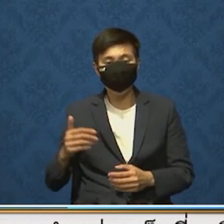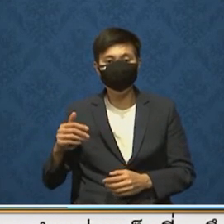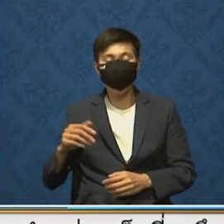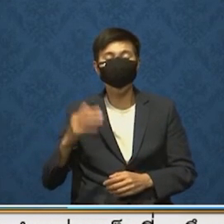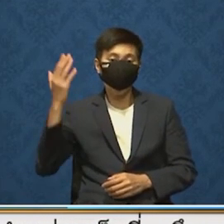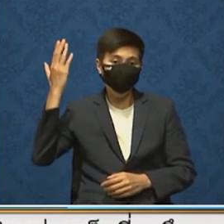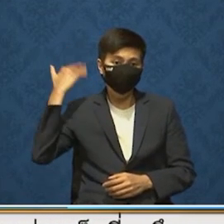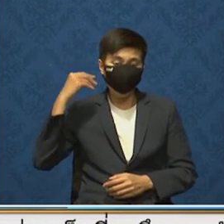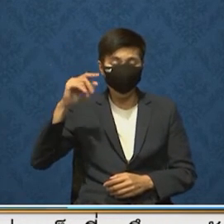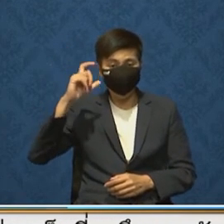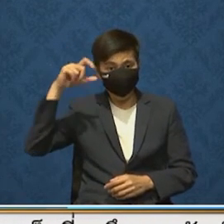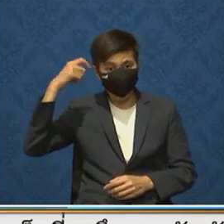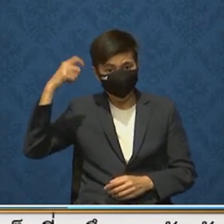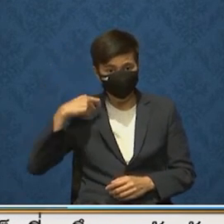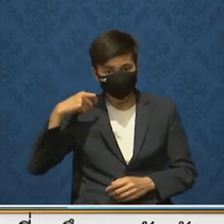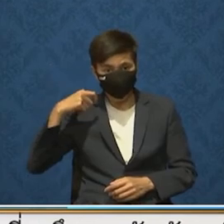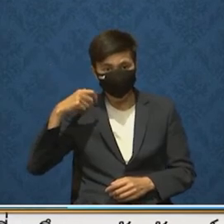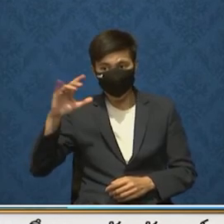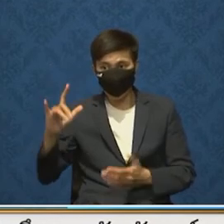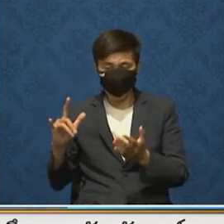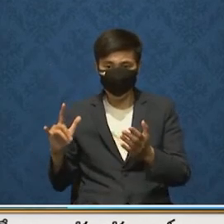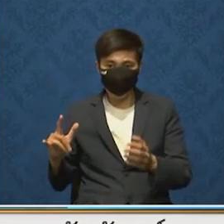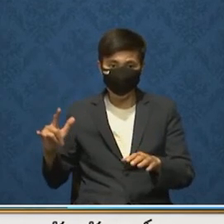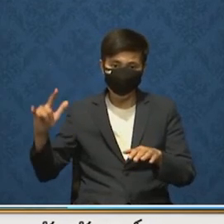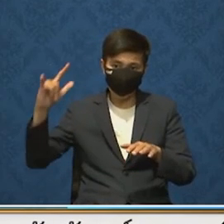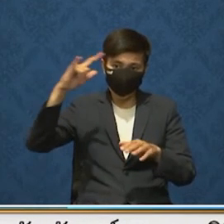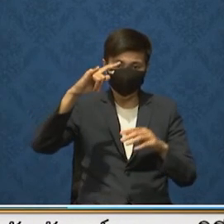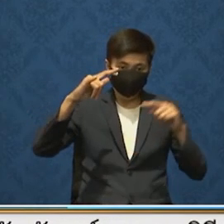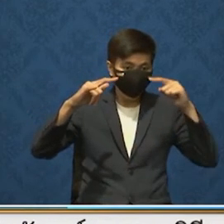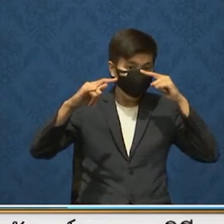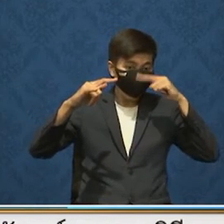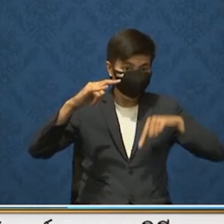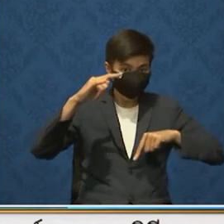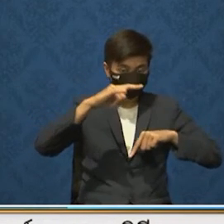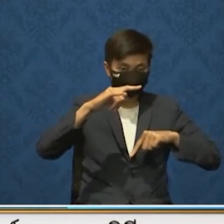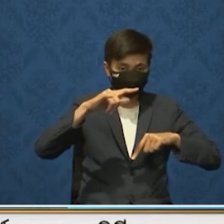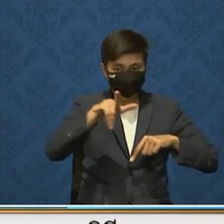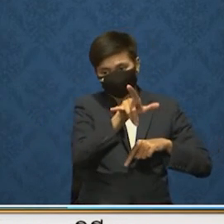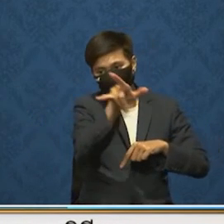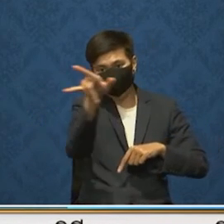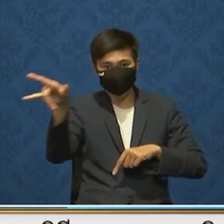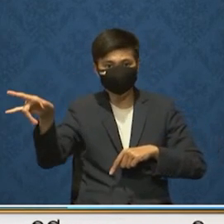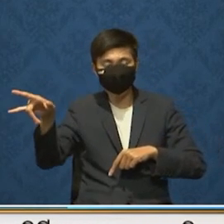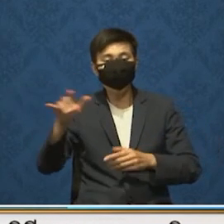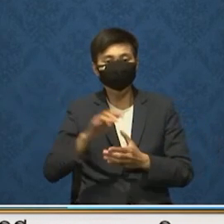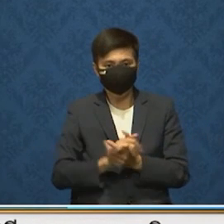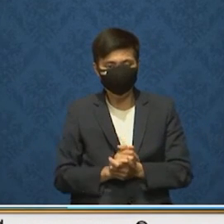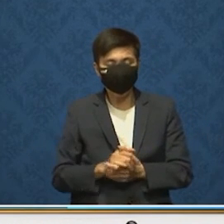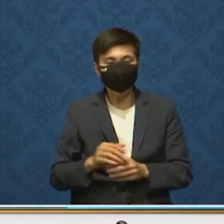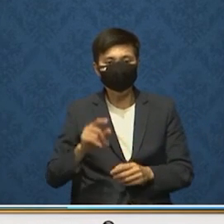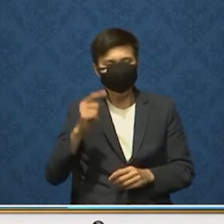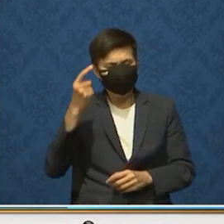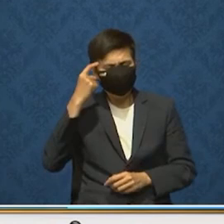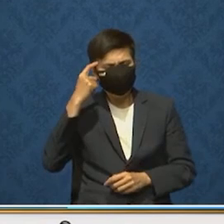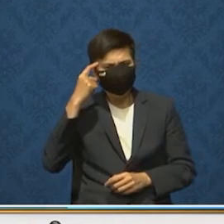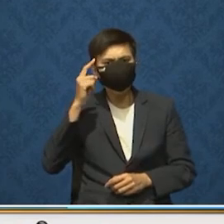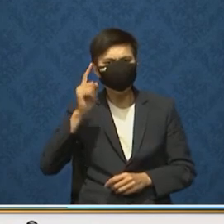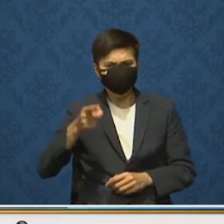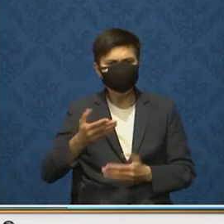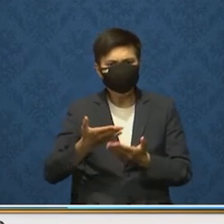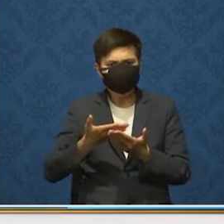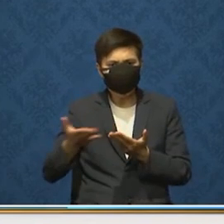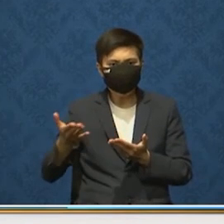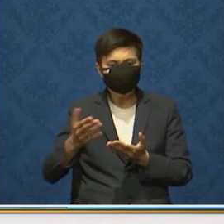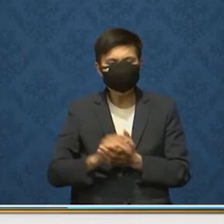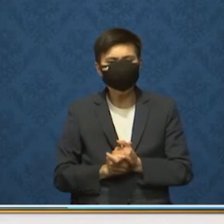าไทยพออทอรไทยก็เกิดแนวคดบเจิดขึมาเลยวาจะต้องซื้อเคื่องบินขับไ่ F35